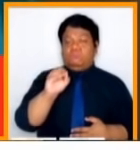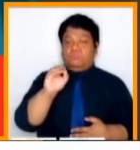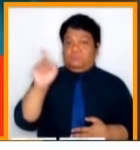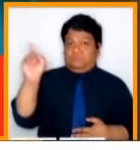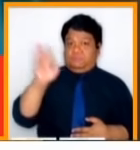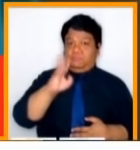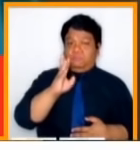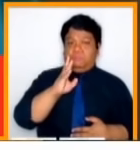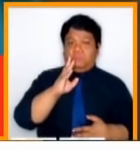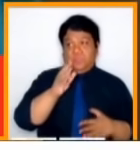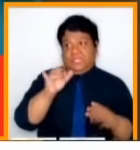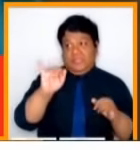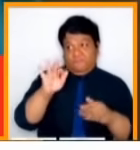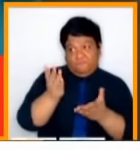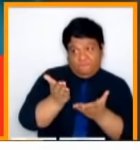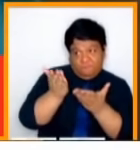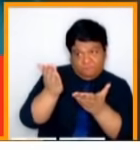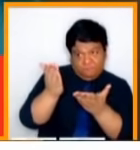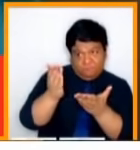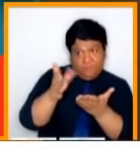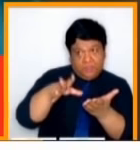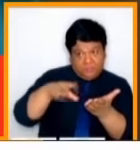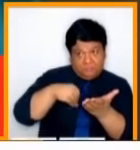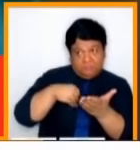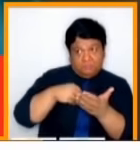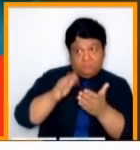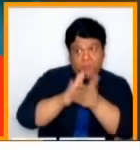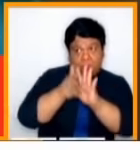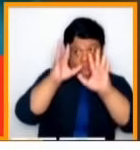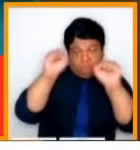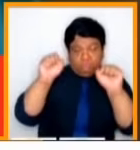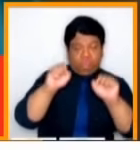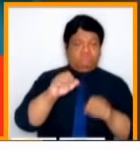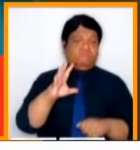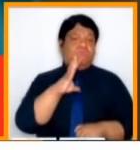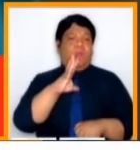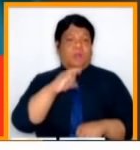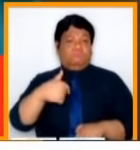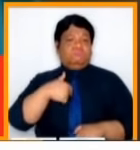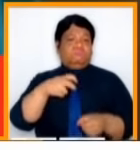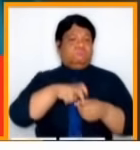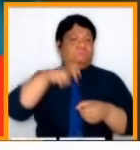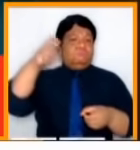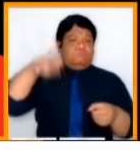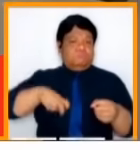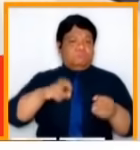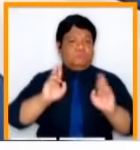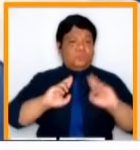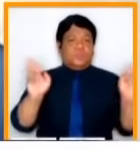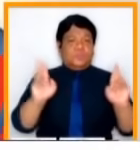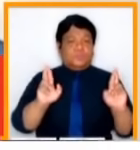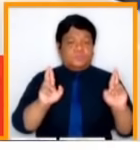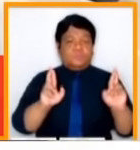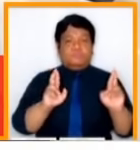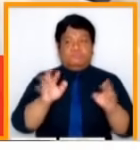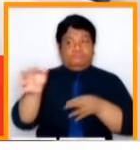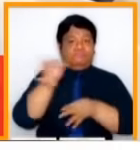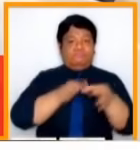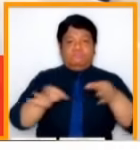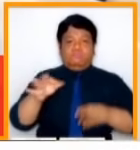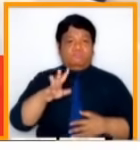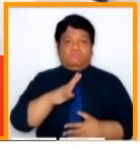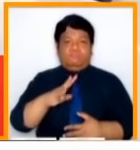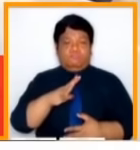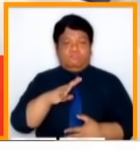bearer, then by all means, I will withdraw and papalis siya. Ilang ulit nang sinabi ni